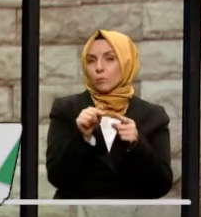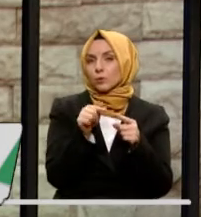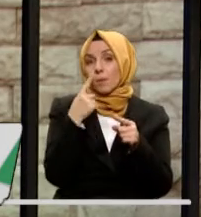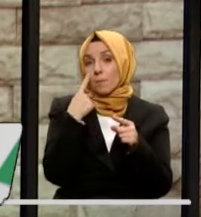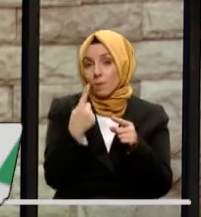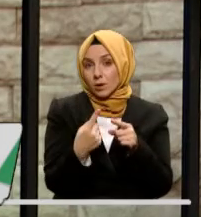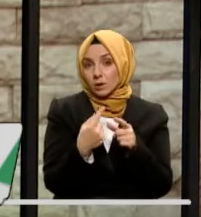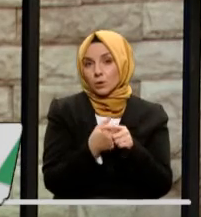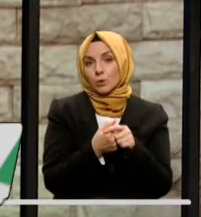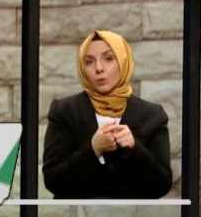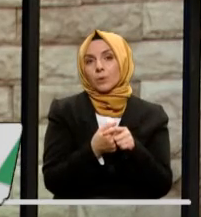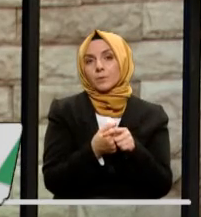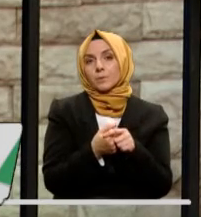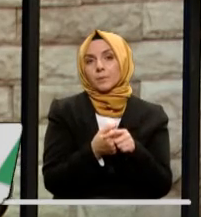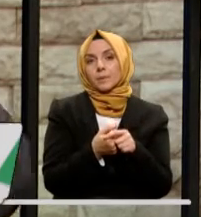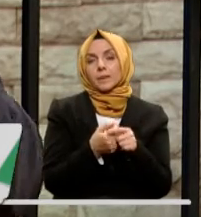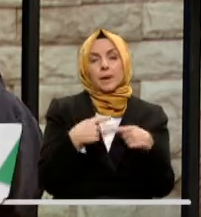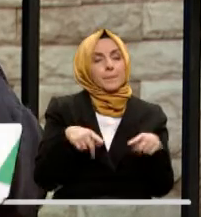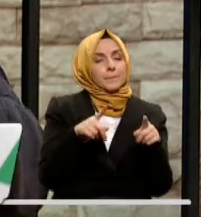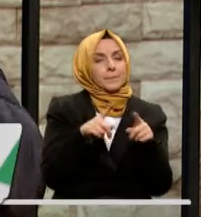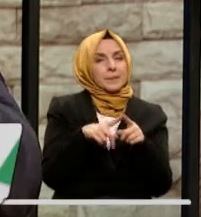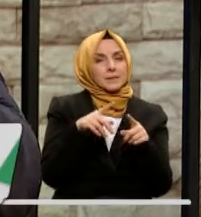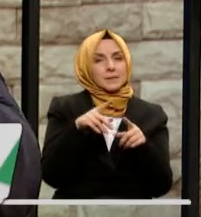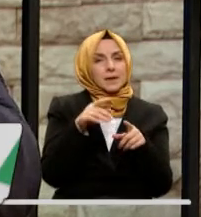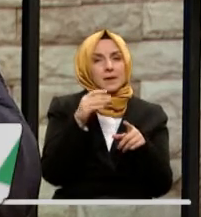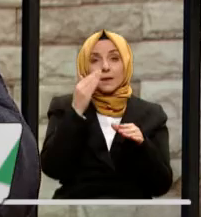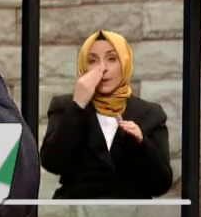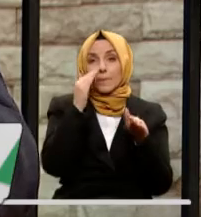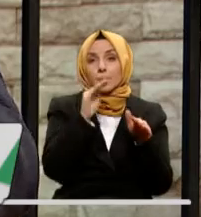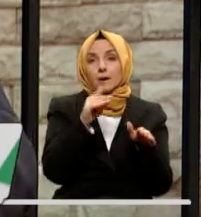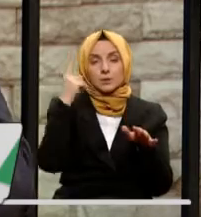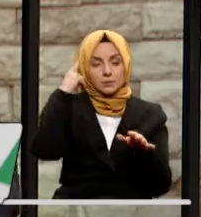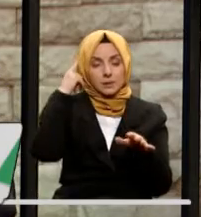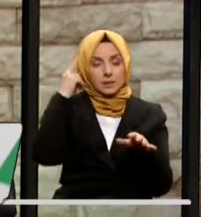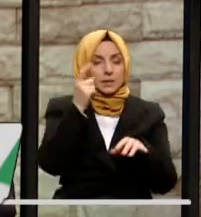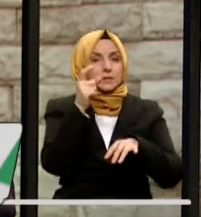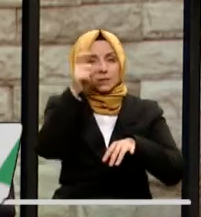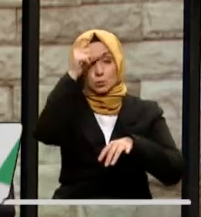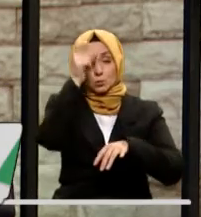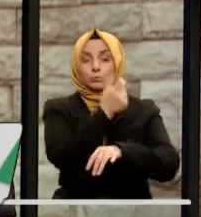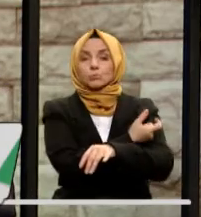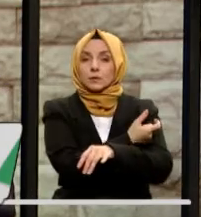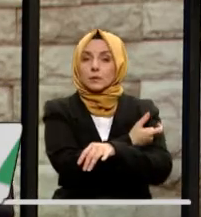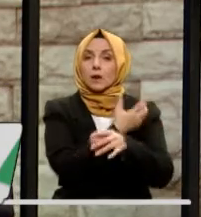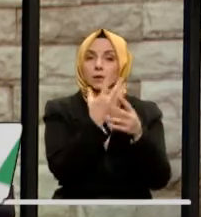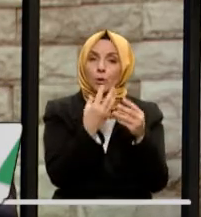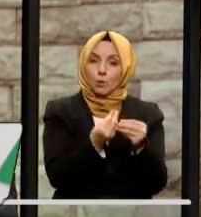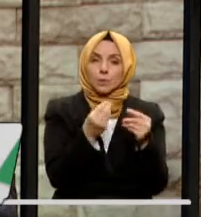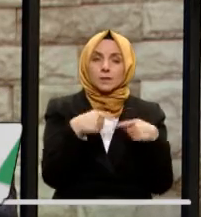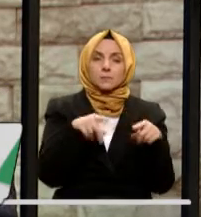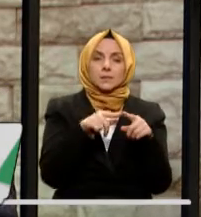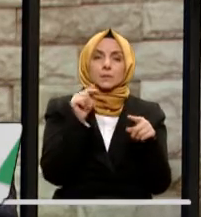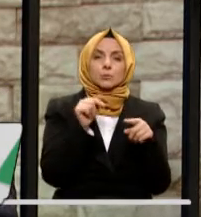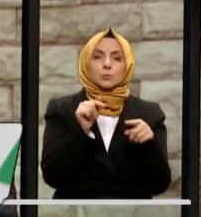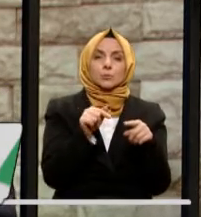genetik analiz yapılıyor Biz de bağışçı bilgileri Türk Kızılayı ama biz bu tüpü sağlık bakanlığımıza